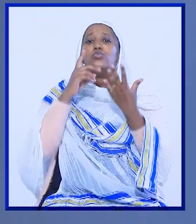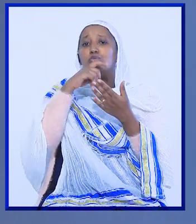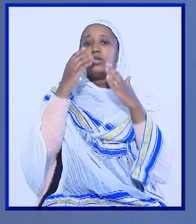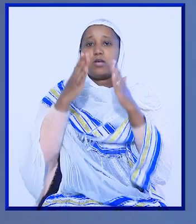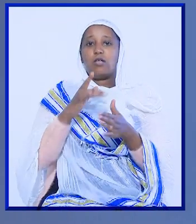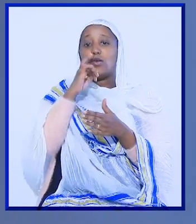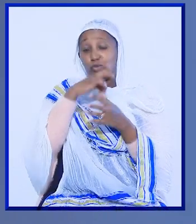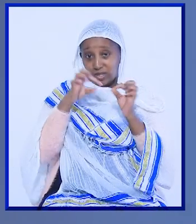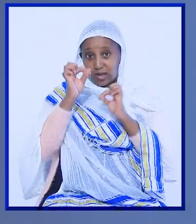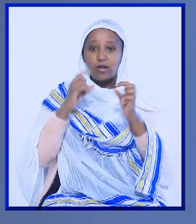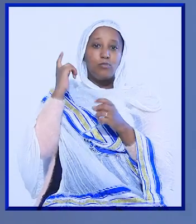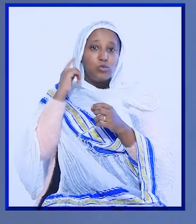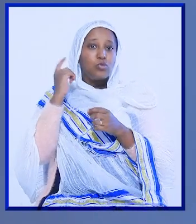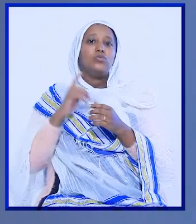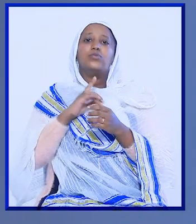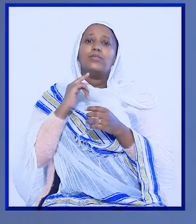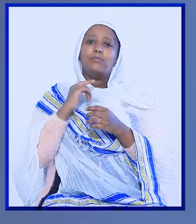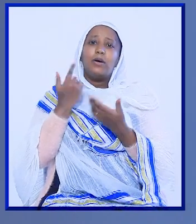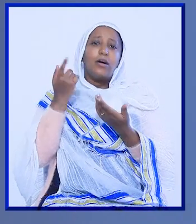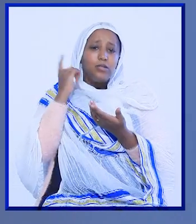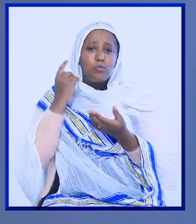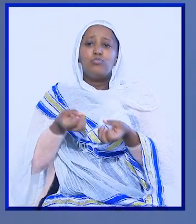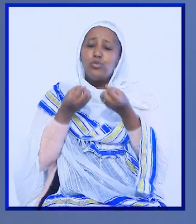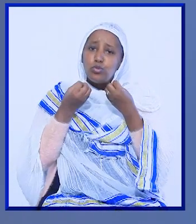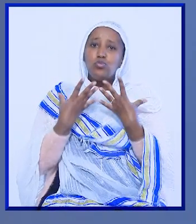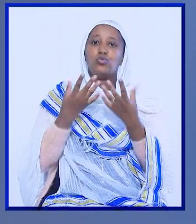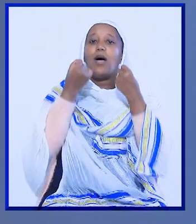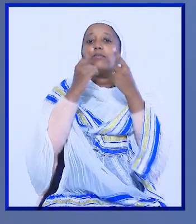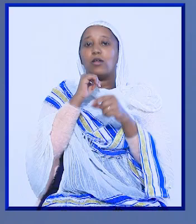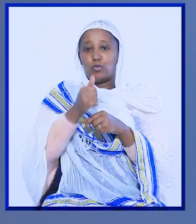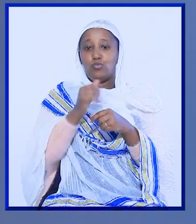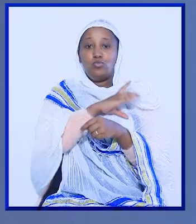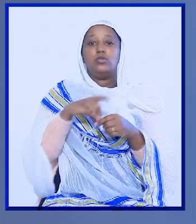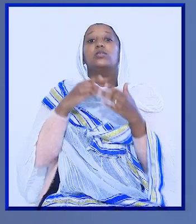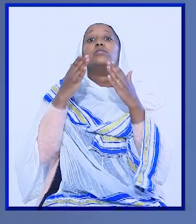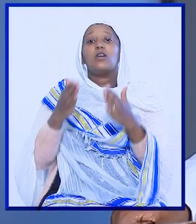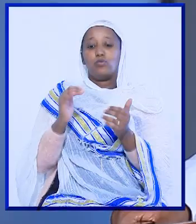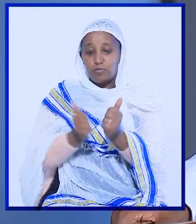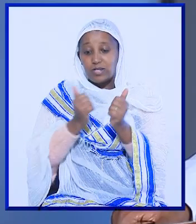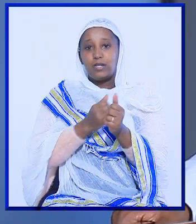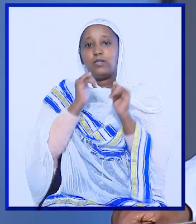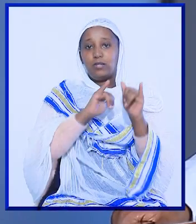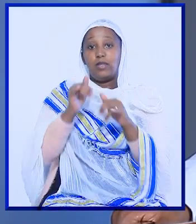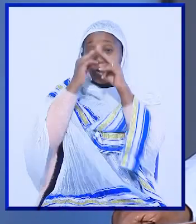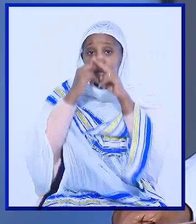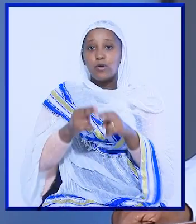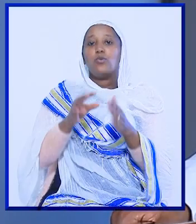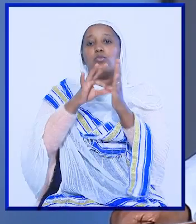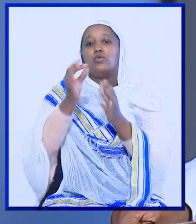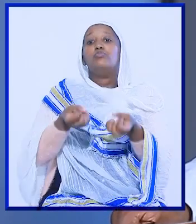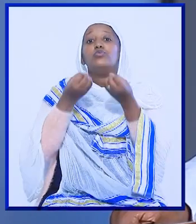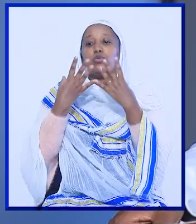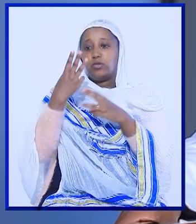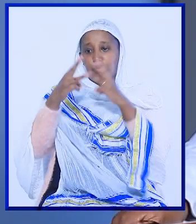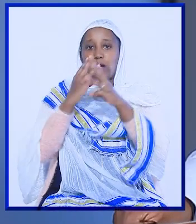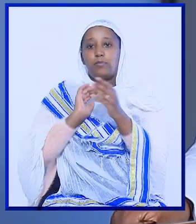ተሸማቀው እንዲኖሩ በማድረግ ብዙ ሐሰተኞች የሐሰት ትርክትን በጆሮአቸው የጠገቡ ብዙ ደግሞ ያልገቡ ያልተረዱ ክርስቲያኖችን ማሳደድ